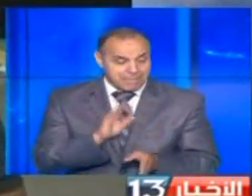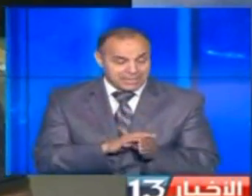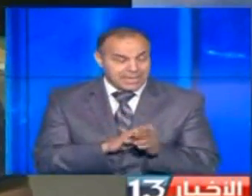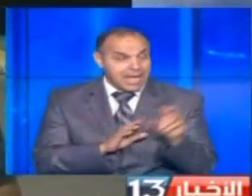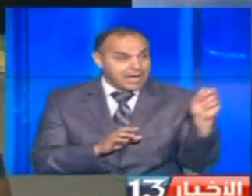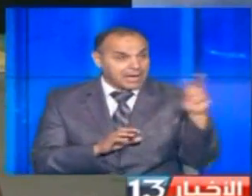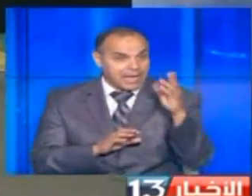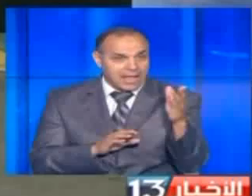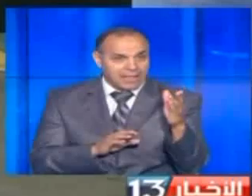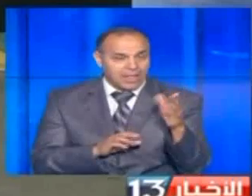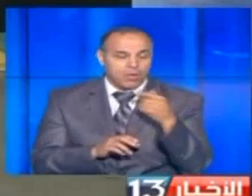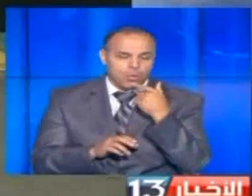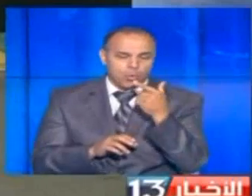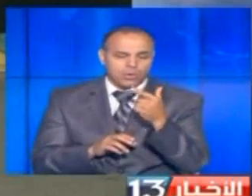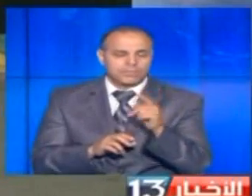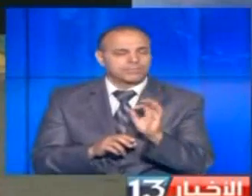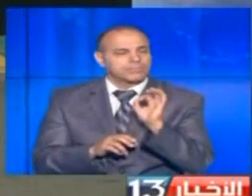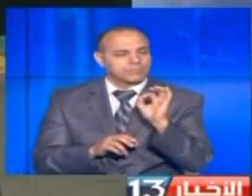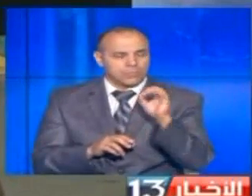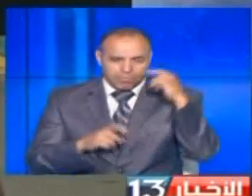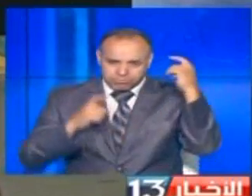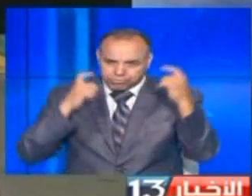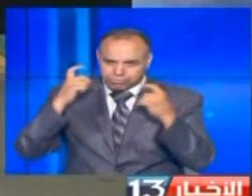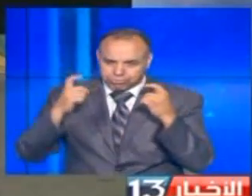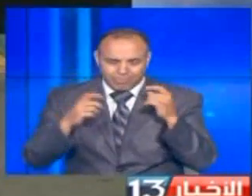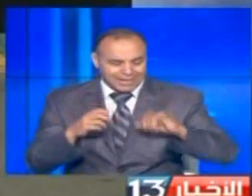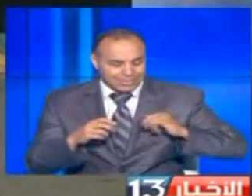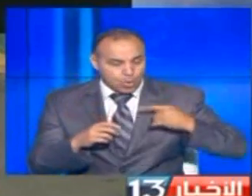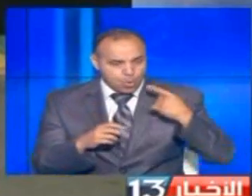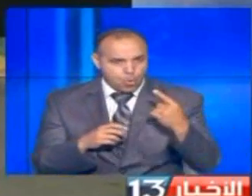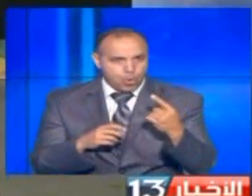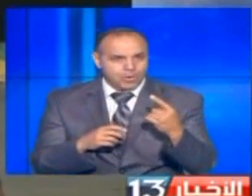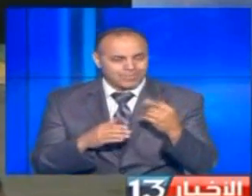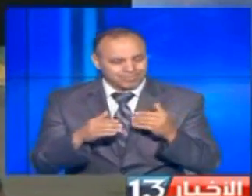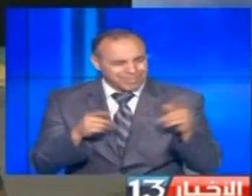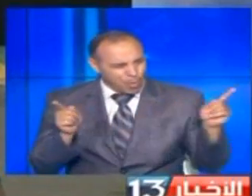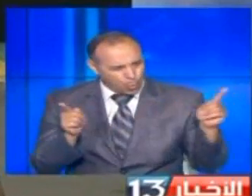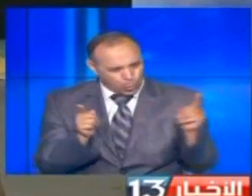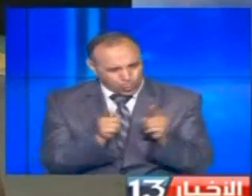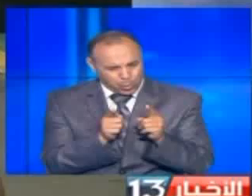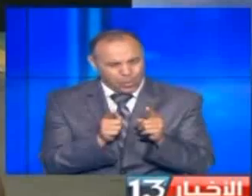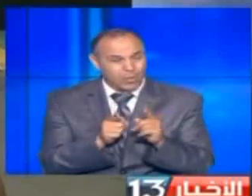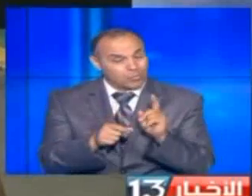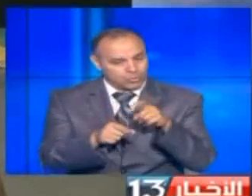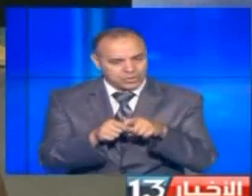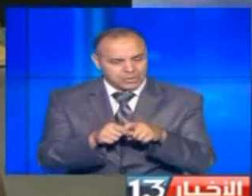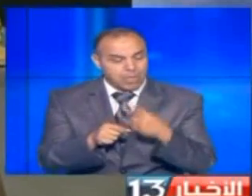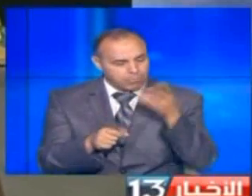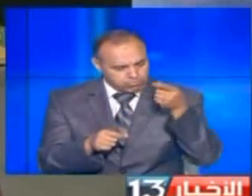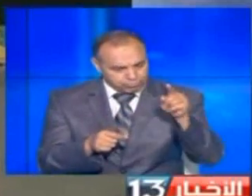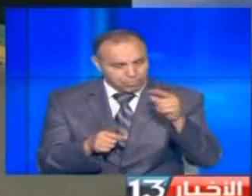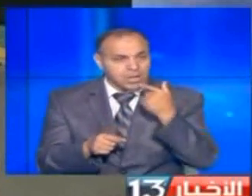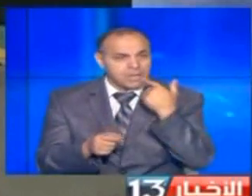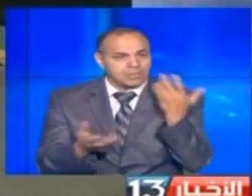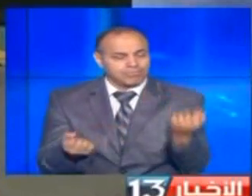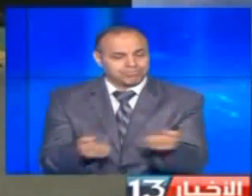الرحلة يتجسد ما وصف بحلم الأجيال من أجل تقريب المسافات والمساهمة الحقيقية في